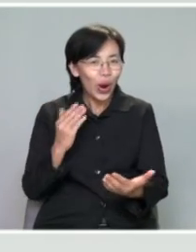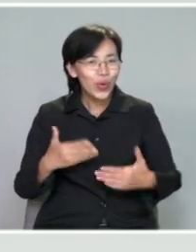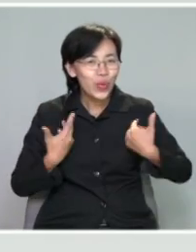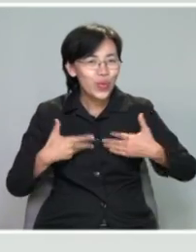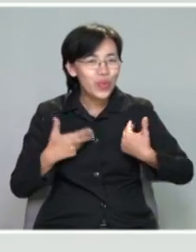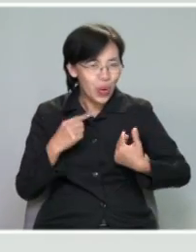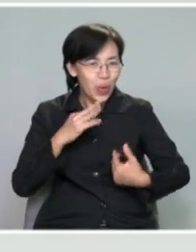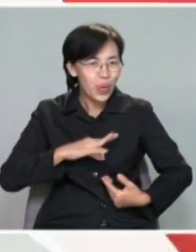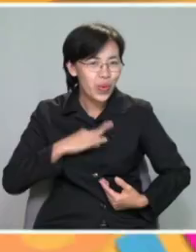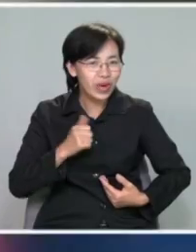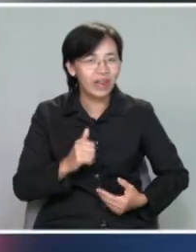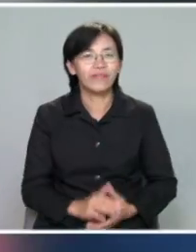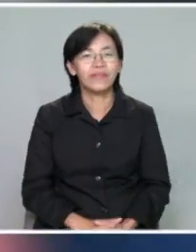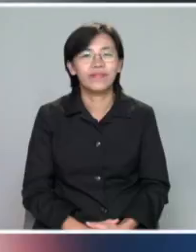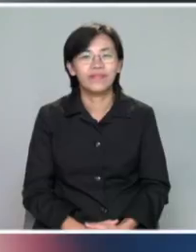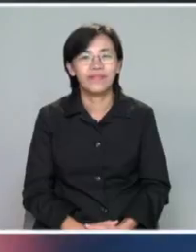ครับ